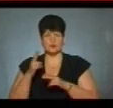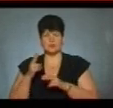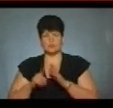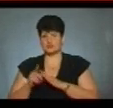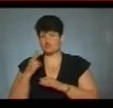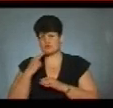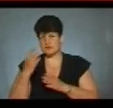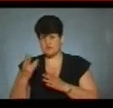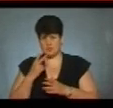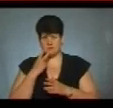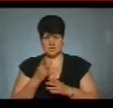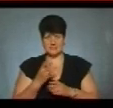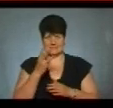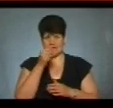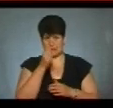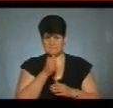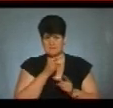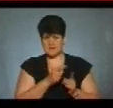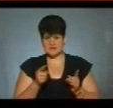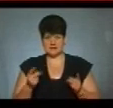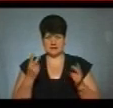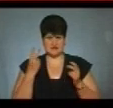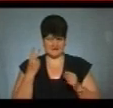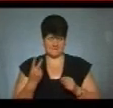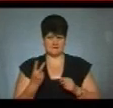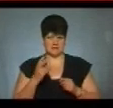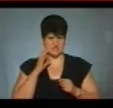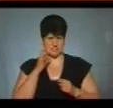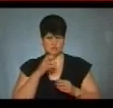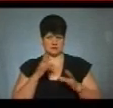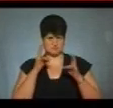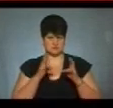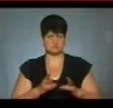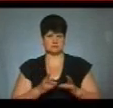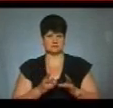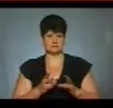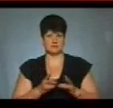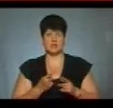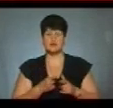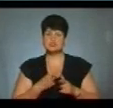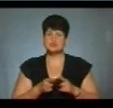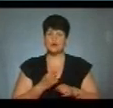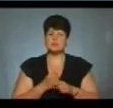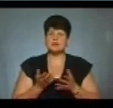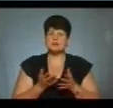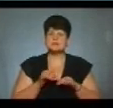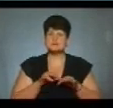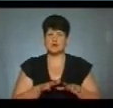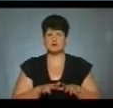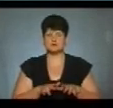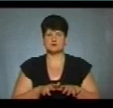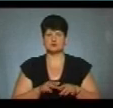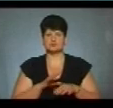Бачимо, що за останні 3 місяці дві таких серйозних негоди. Чи впроваджуються якісь заходи